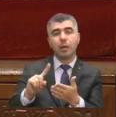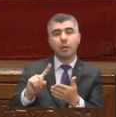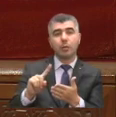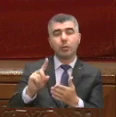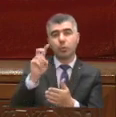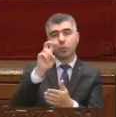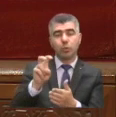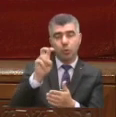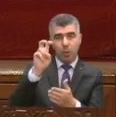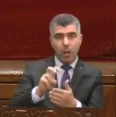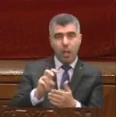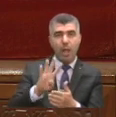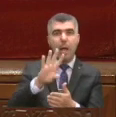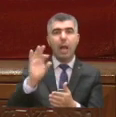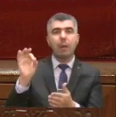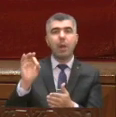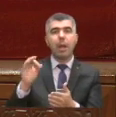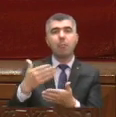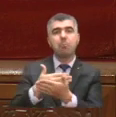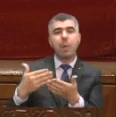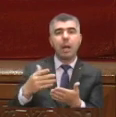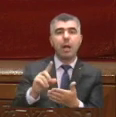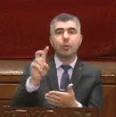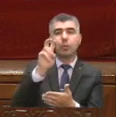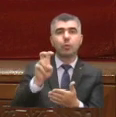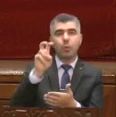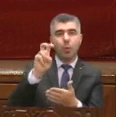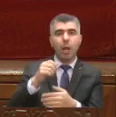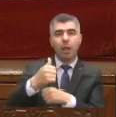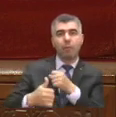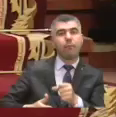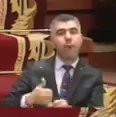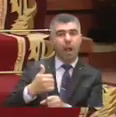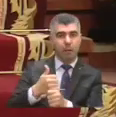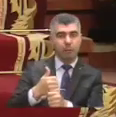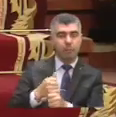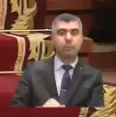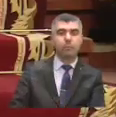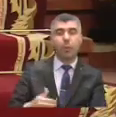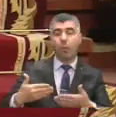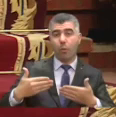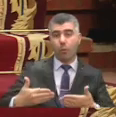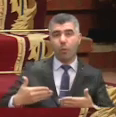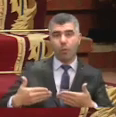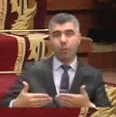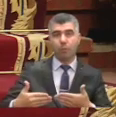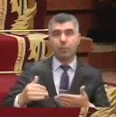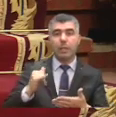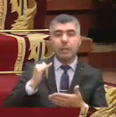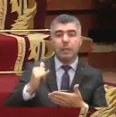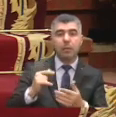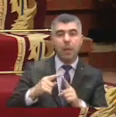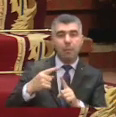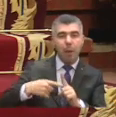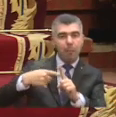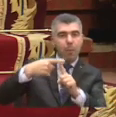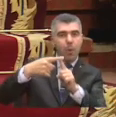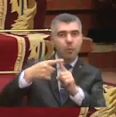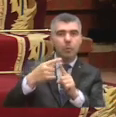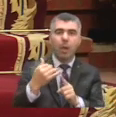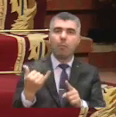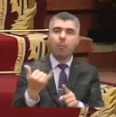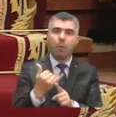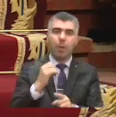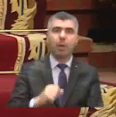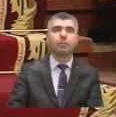لما يناهز 40 مليار دولار السنه الماضيه. ولكن اليوم خاصنا نحافظوا على هذا المنح الايجابي، وهذا